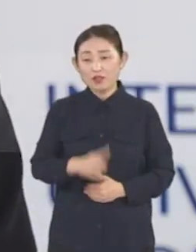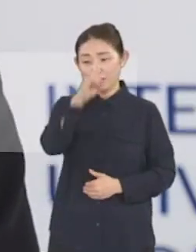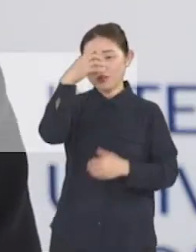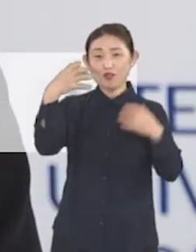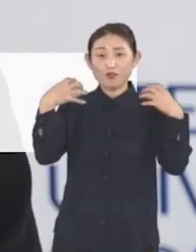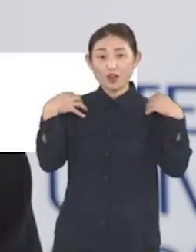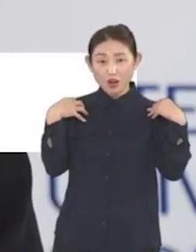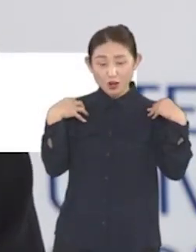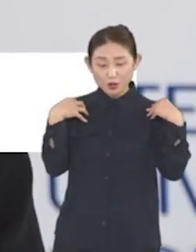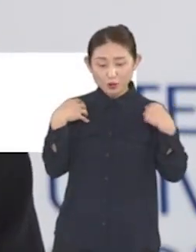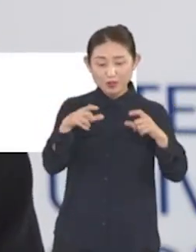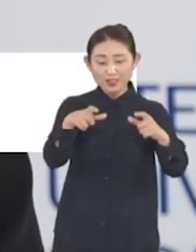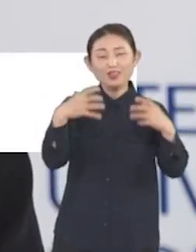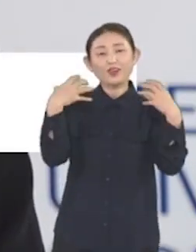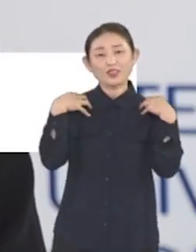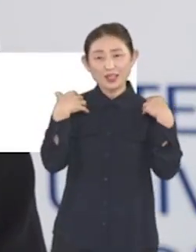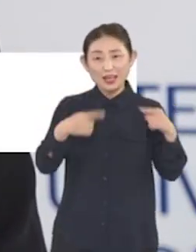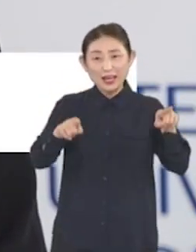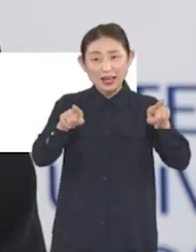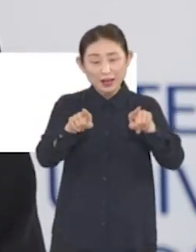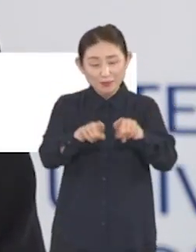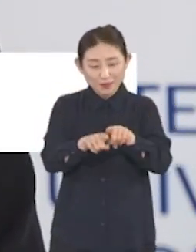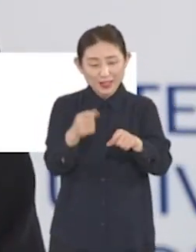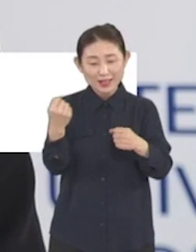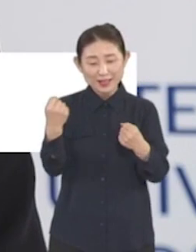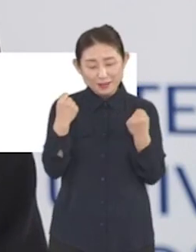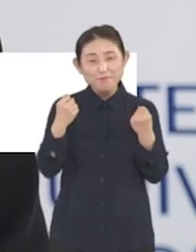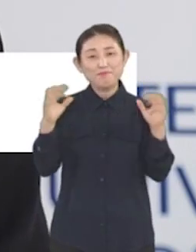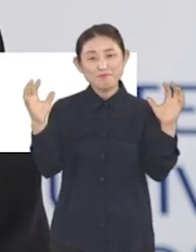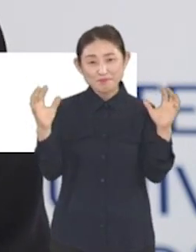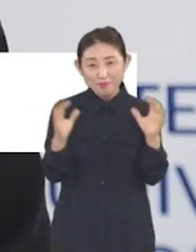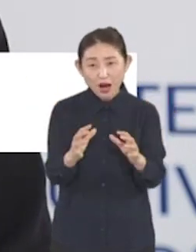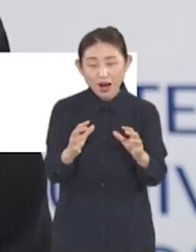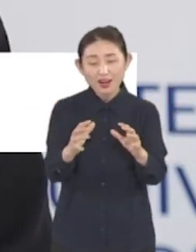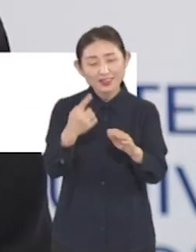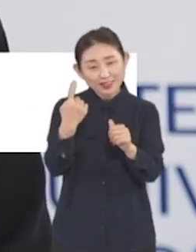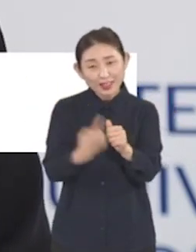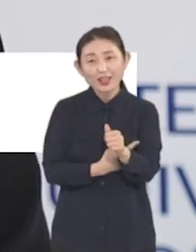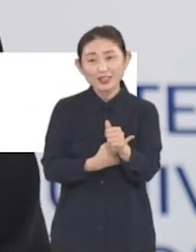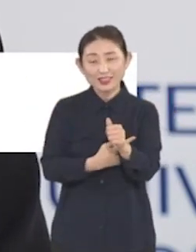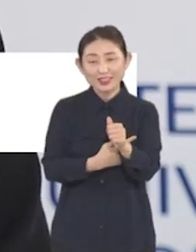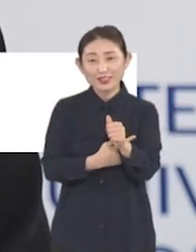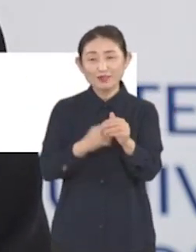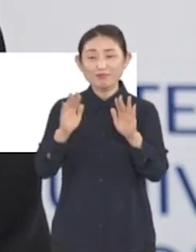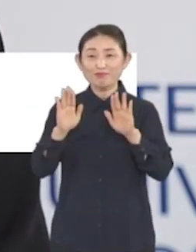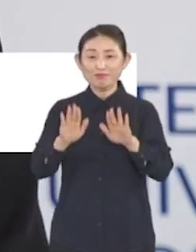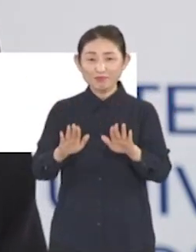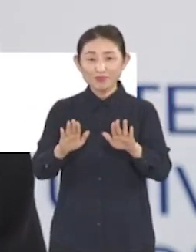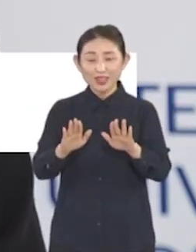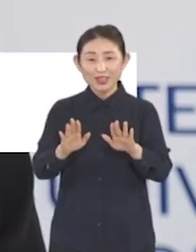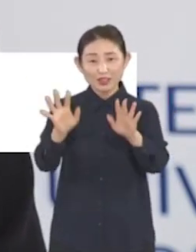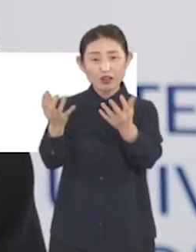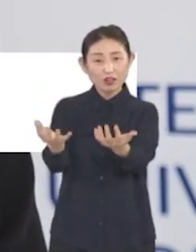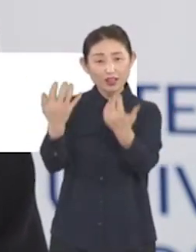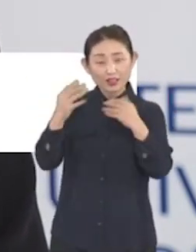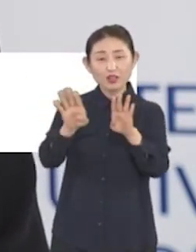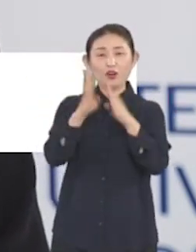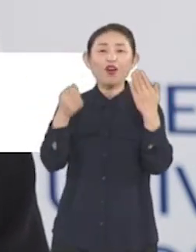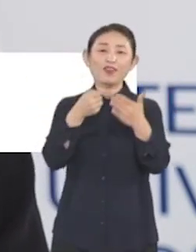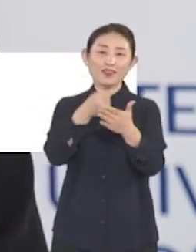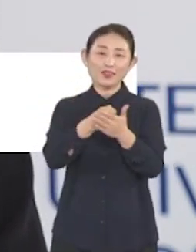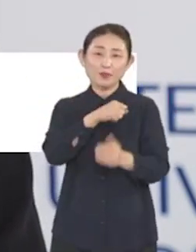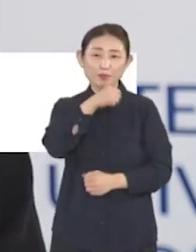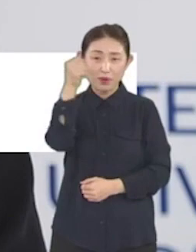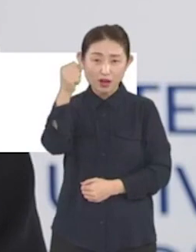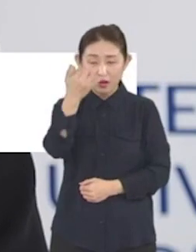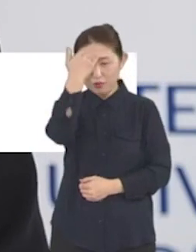중앙정부하고 지방정부가 긴밀하게 협력해 좋은 결과를 얻었다고 보고 앞으로 충청권 발전에